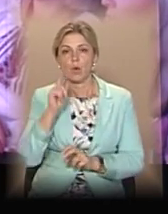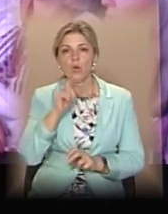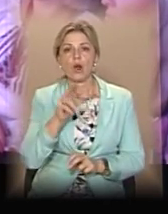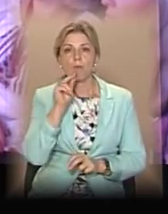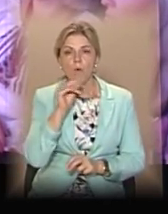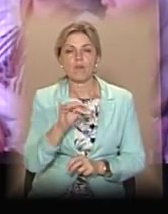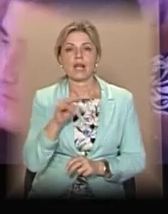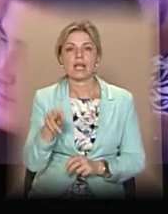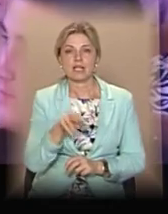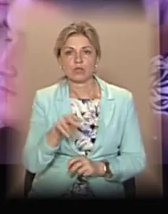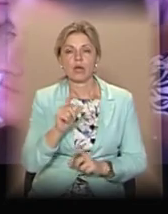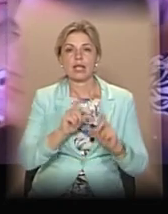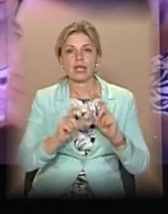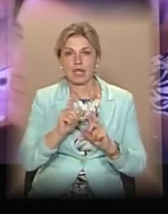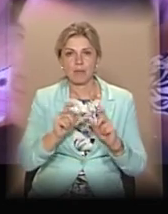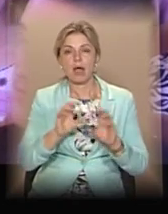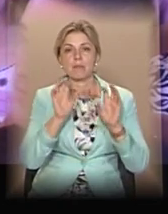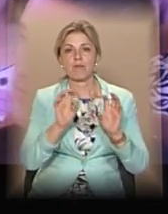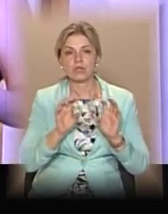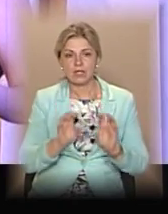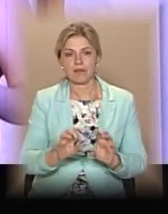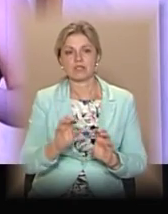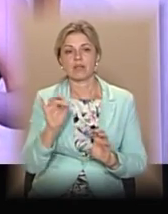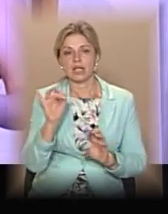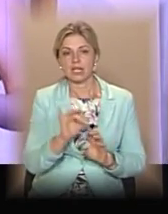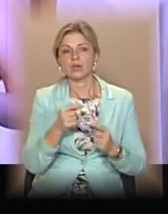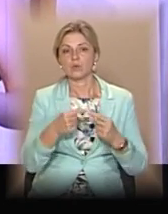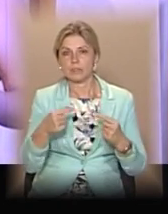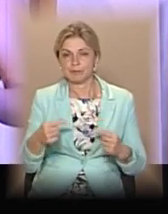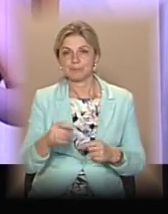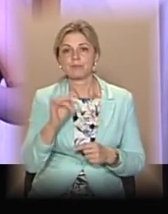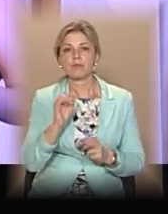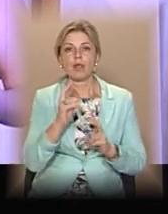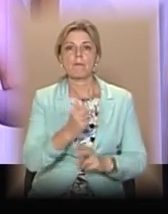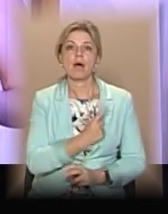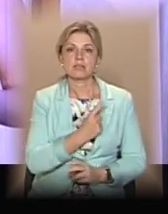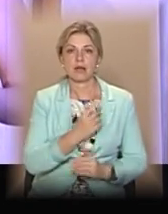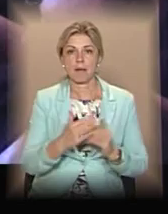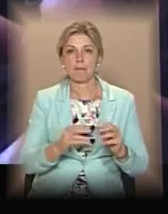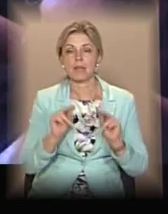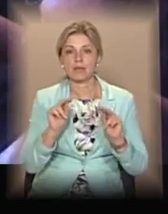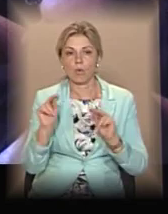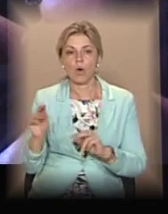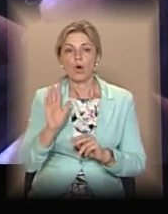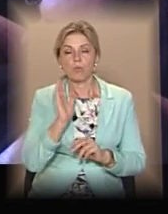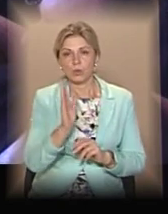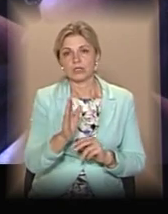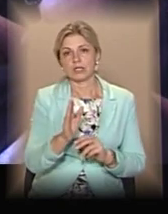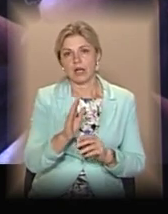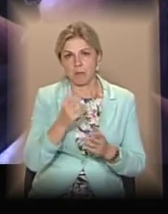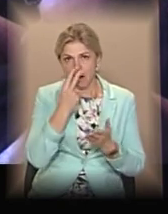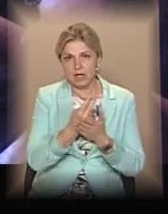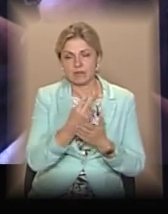хімія, образотворче мистецтво та правознавство. Свою майстерність як педагога демонструватимуть понад 100 вчителів з усієї